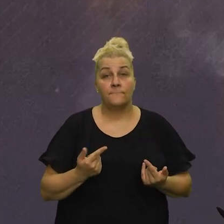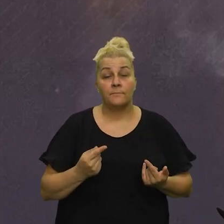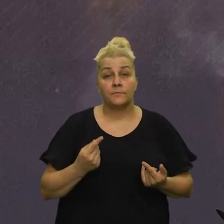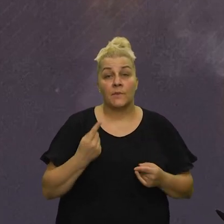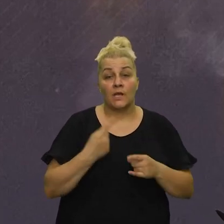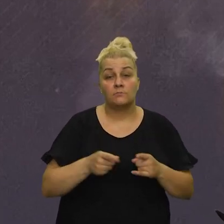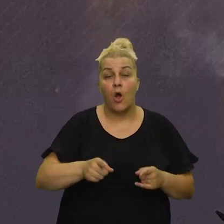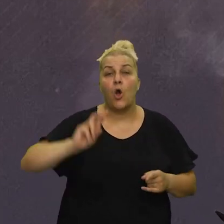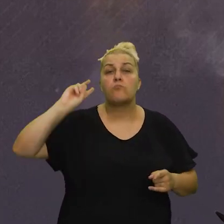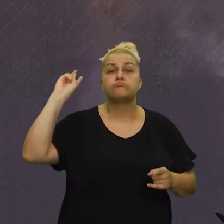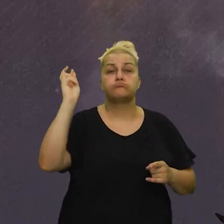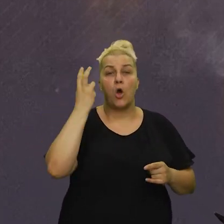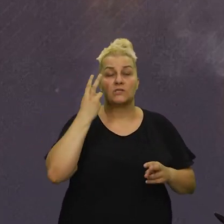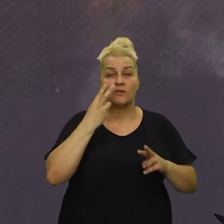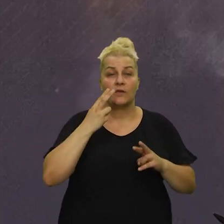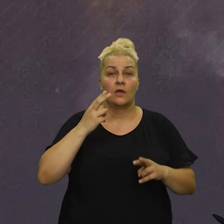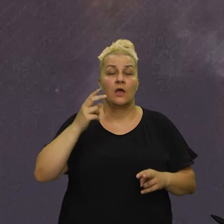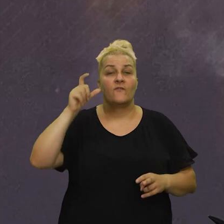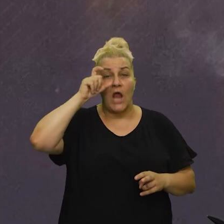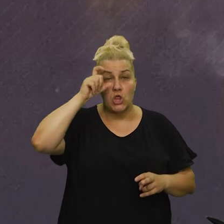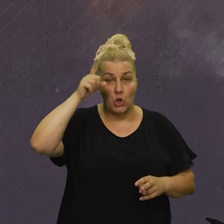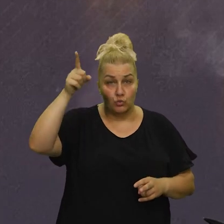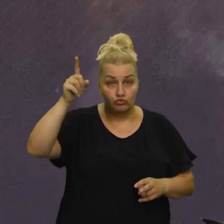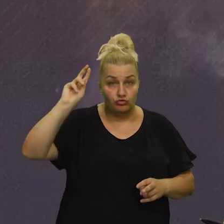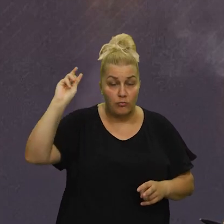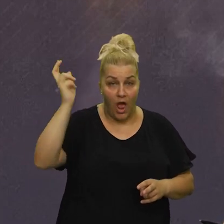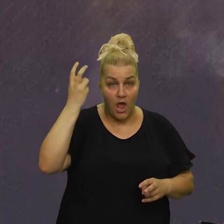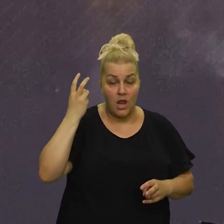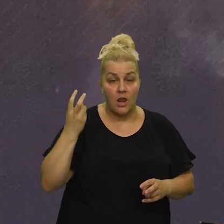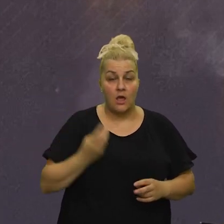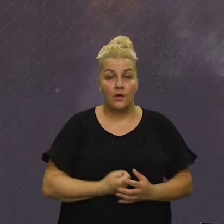poziv oca domovine Franje Tuđmana,